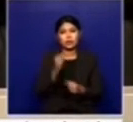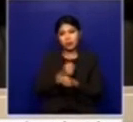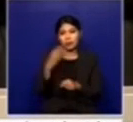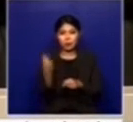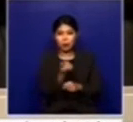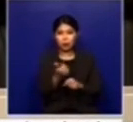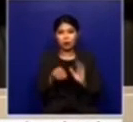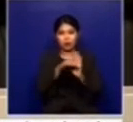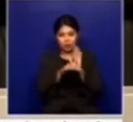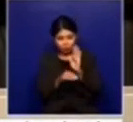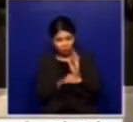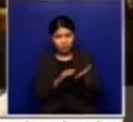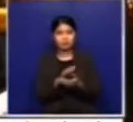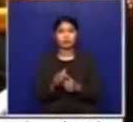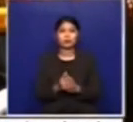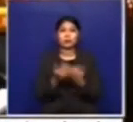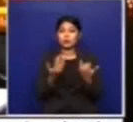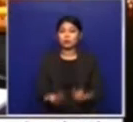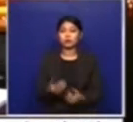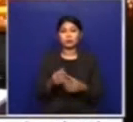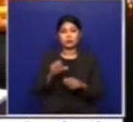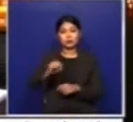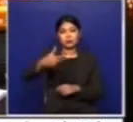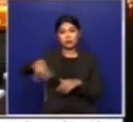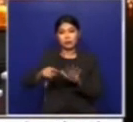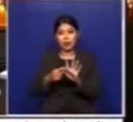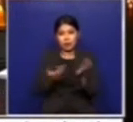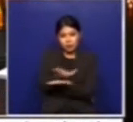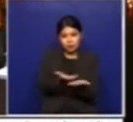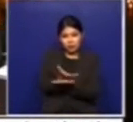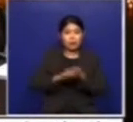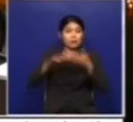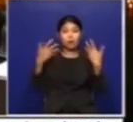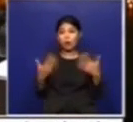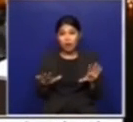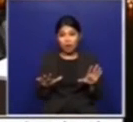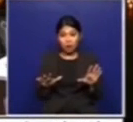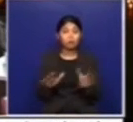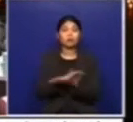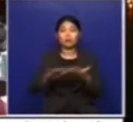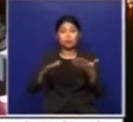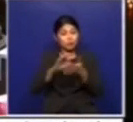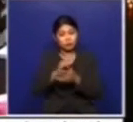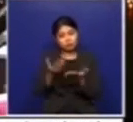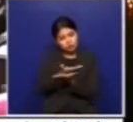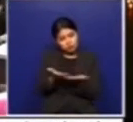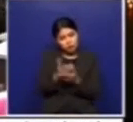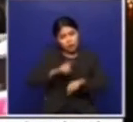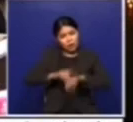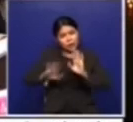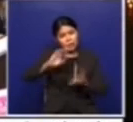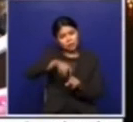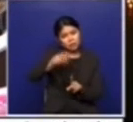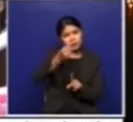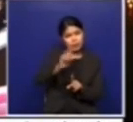ขั้นตอนไปได้สมมติว่าสภาพิจารณาไปจนกระทั่งเสร็จสิ้นซึ่งไม่ทราบว่าเมื่อใดคงจะใช้เวลาในเดือนพฤศจิก